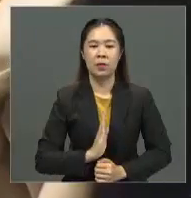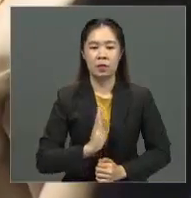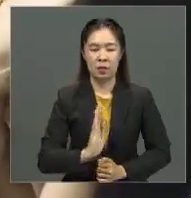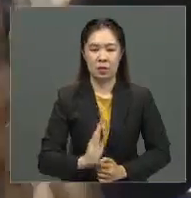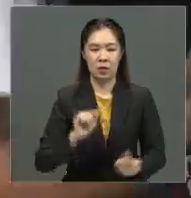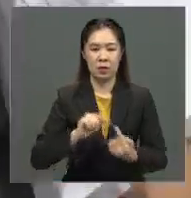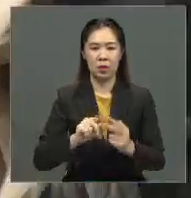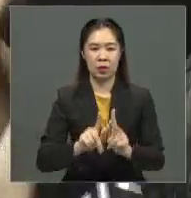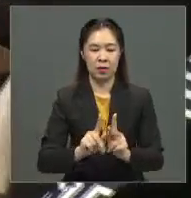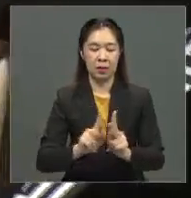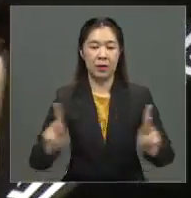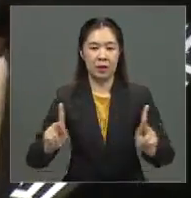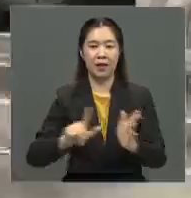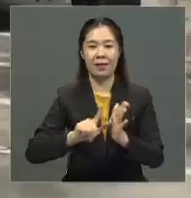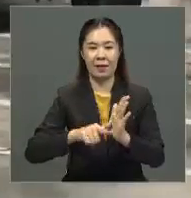ก็ต้องเป็นกลางขณะที่นายวรวิทย์สุขบุญเลขาธิการป.ป.ช.